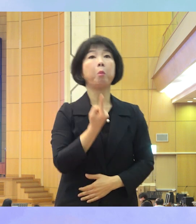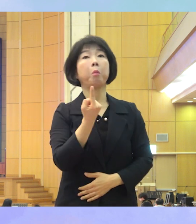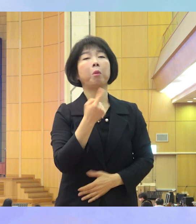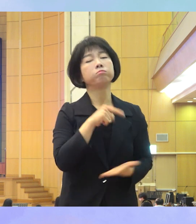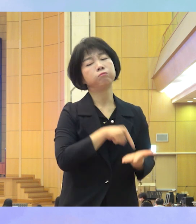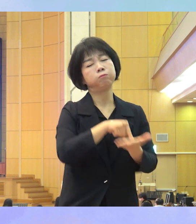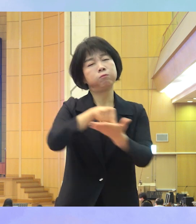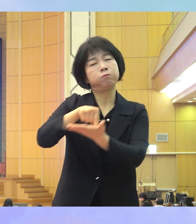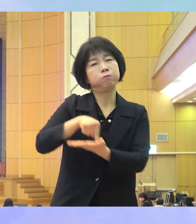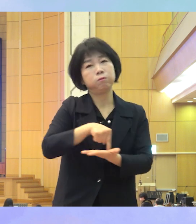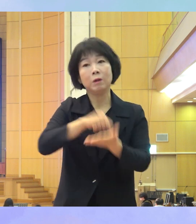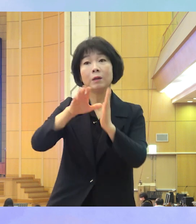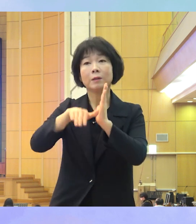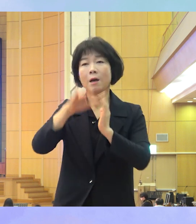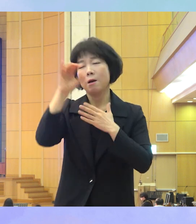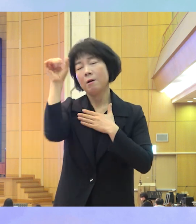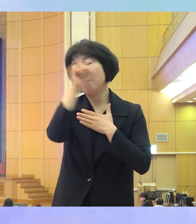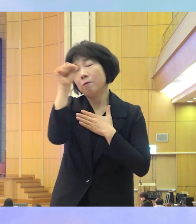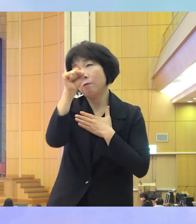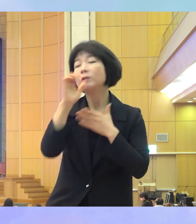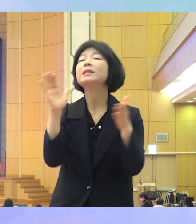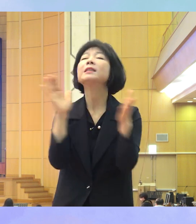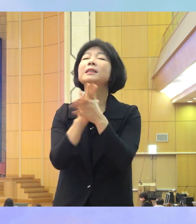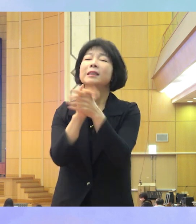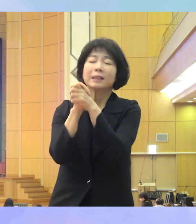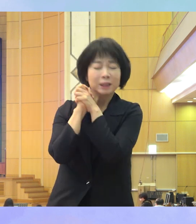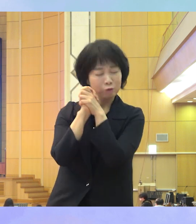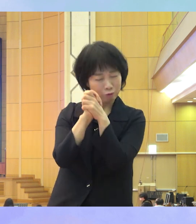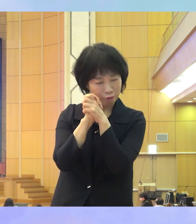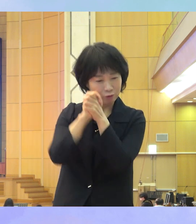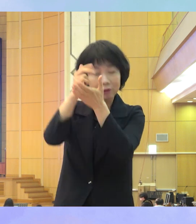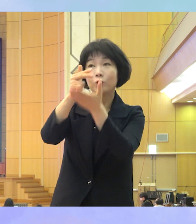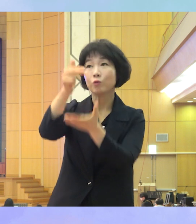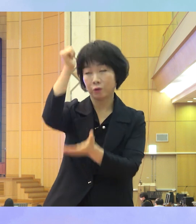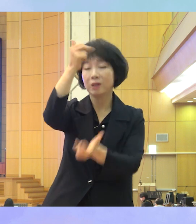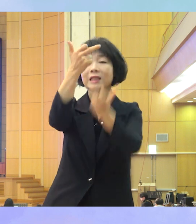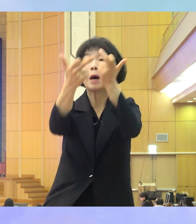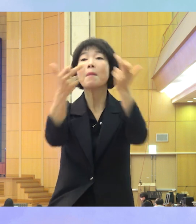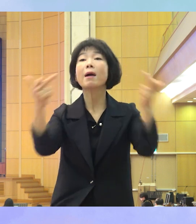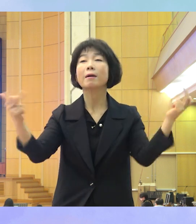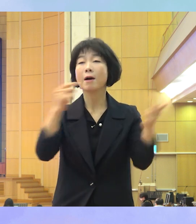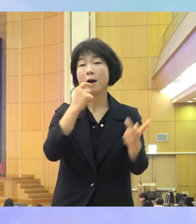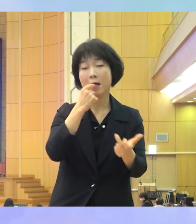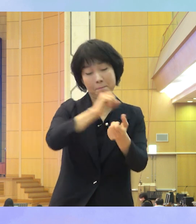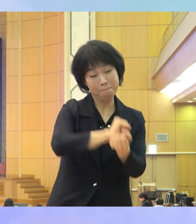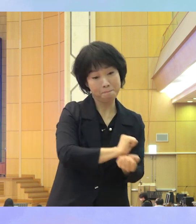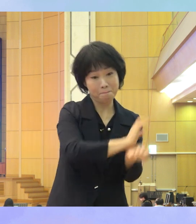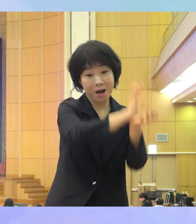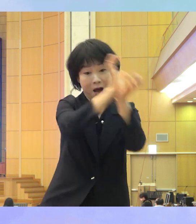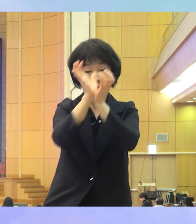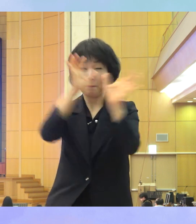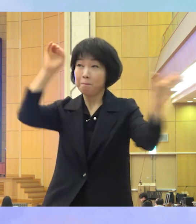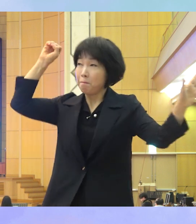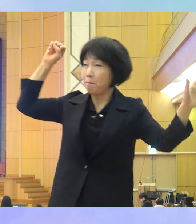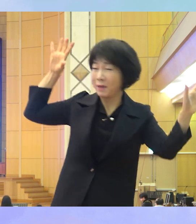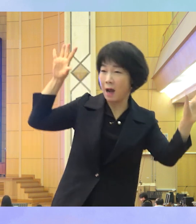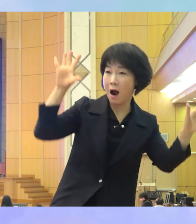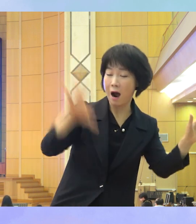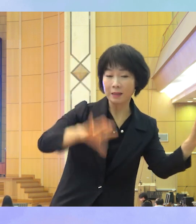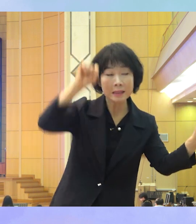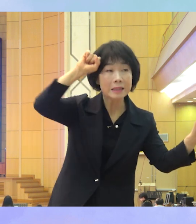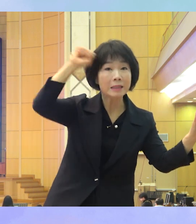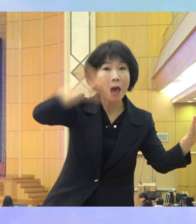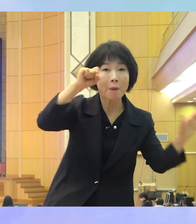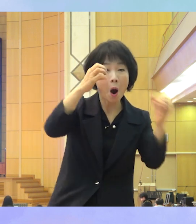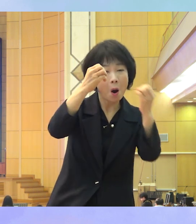땐 좋은 친구라. 주는 저 산 밑에 백합 빛나는